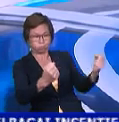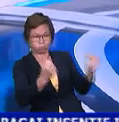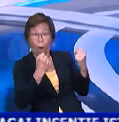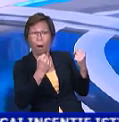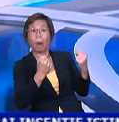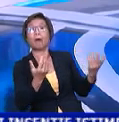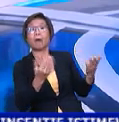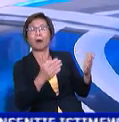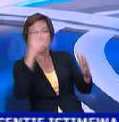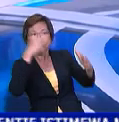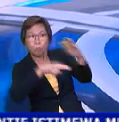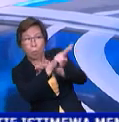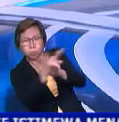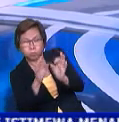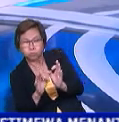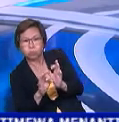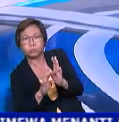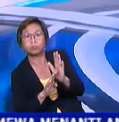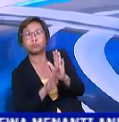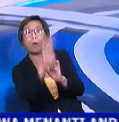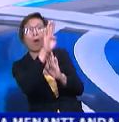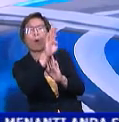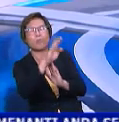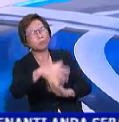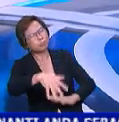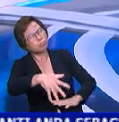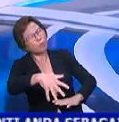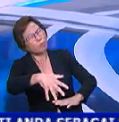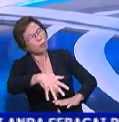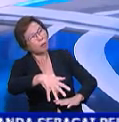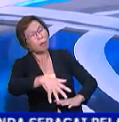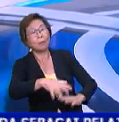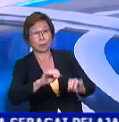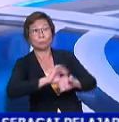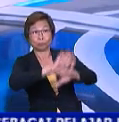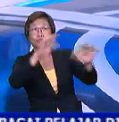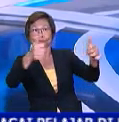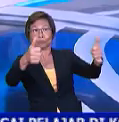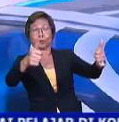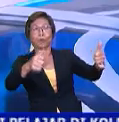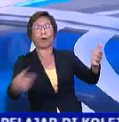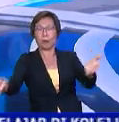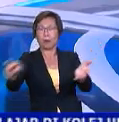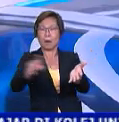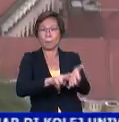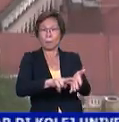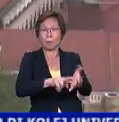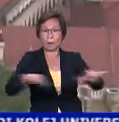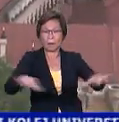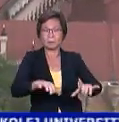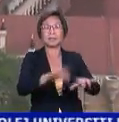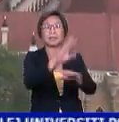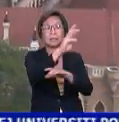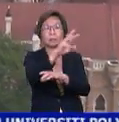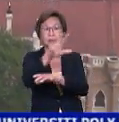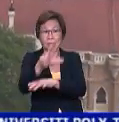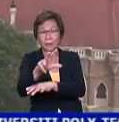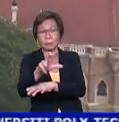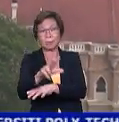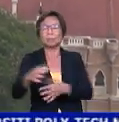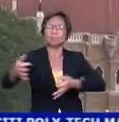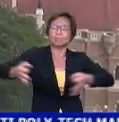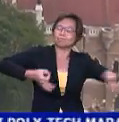teguh dengan unjuran pertumbuhan jangka masa sederhana yang cerah. Menerusi laporan laksana ke-63,